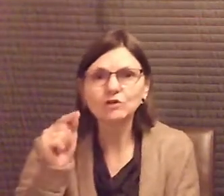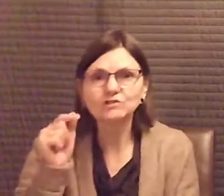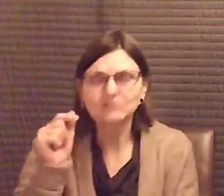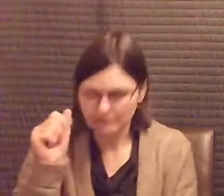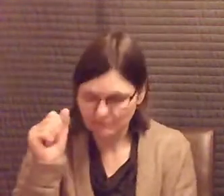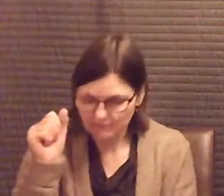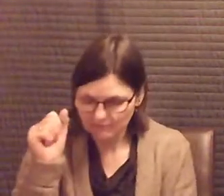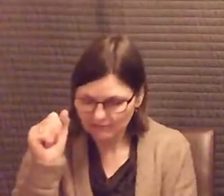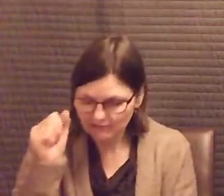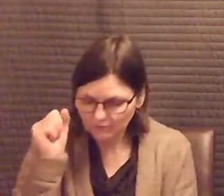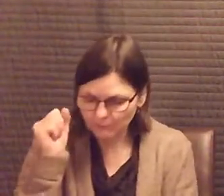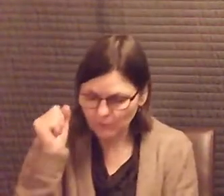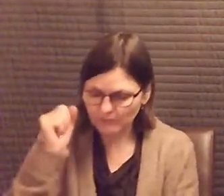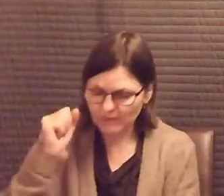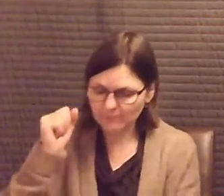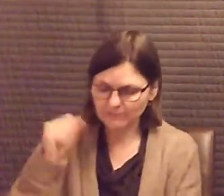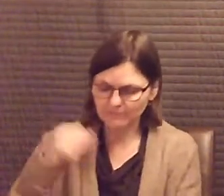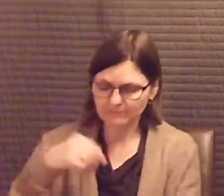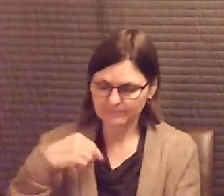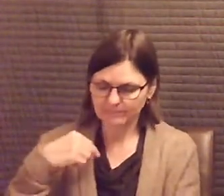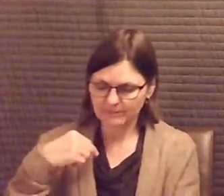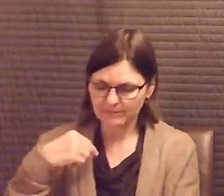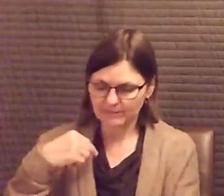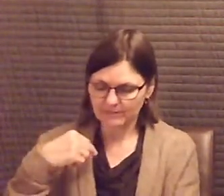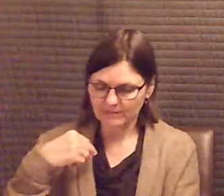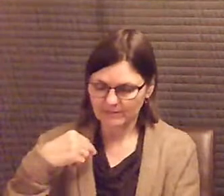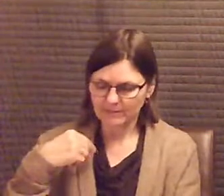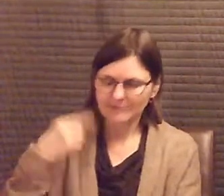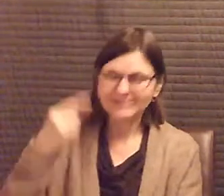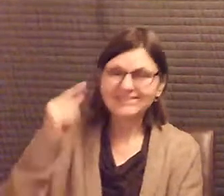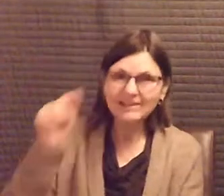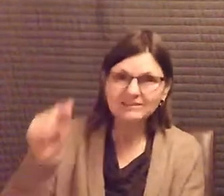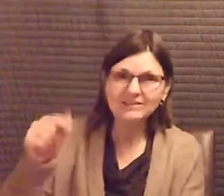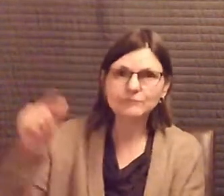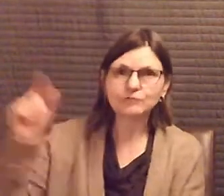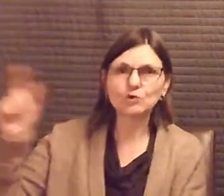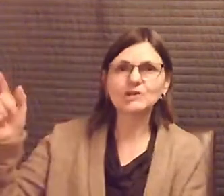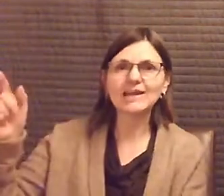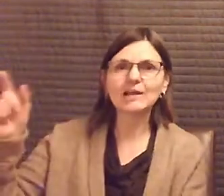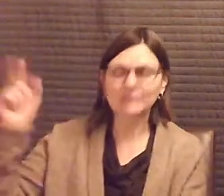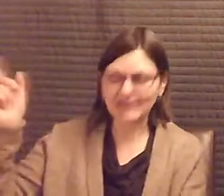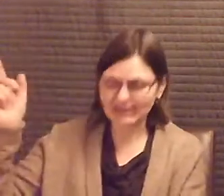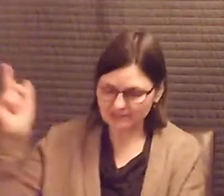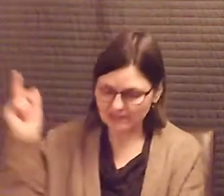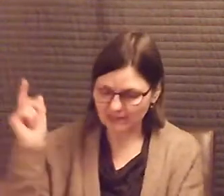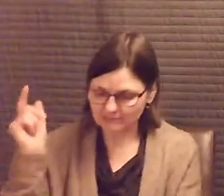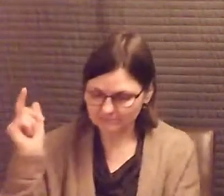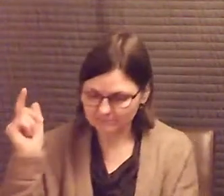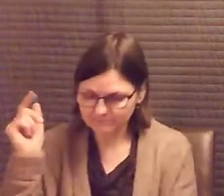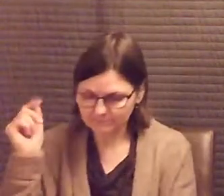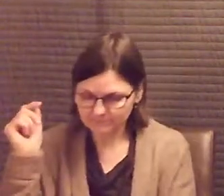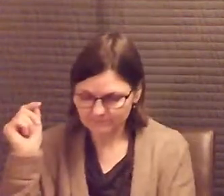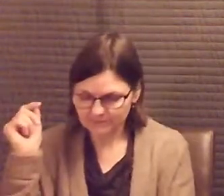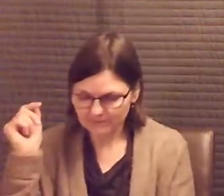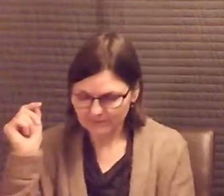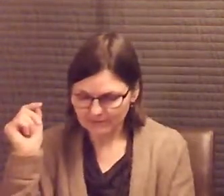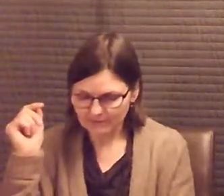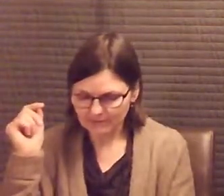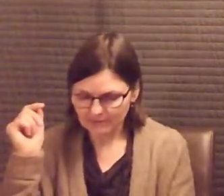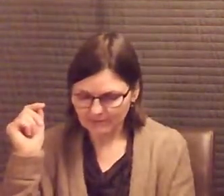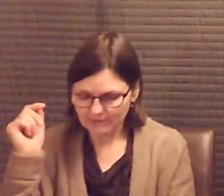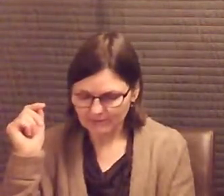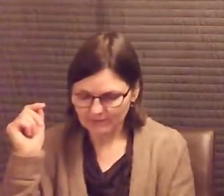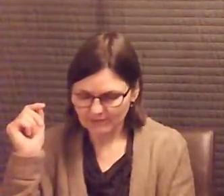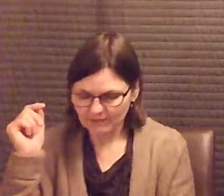die er stond ingesproken hem charging in de laatste deel dat zijn en veroordelen op de laatste dag en die plus de